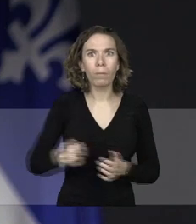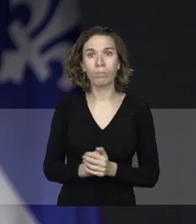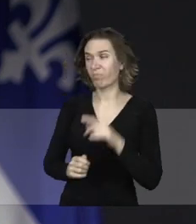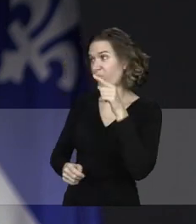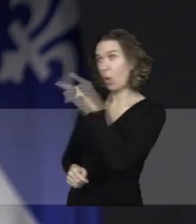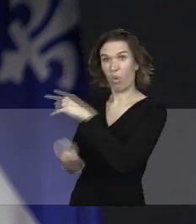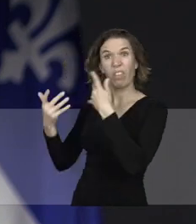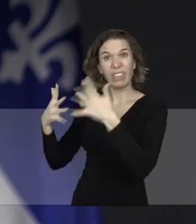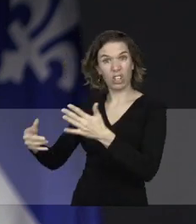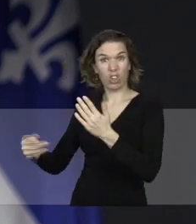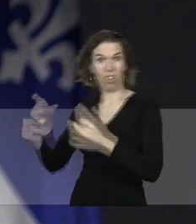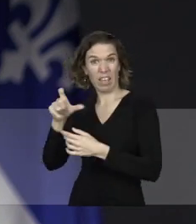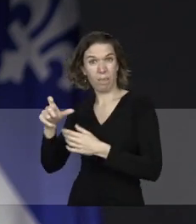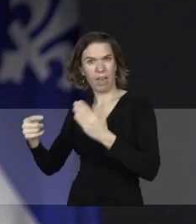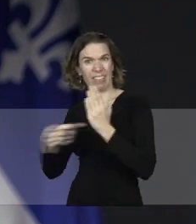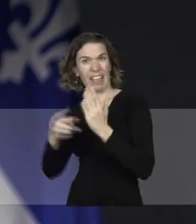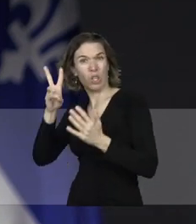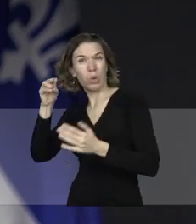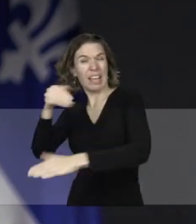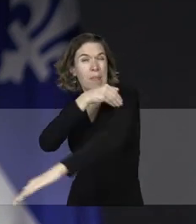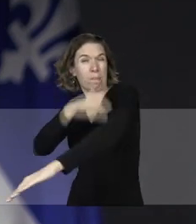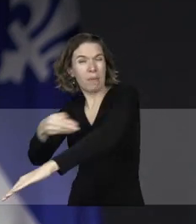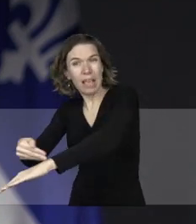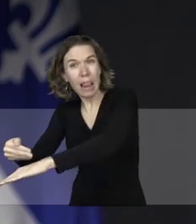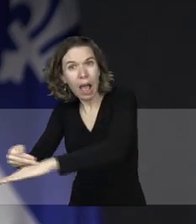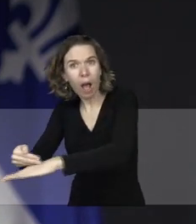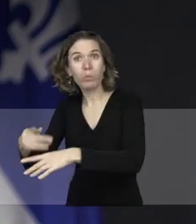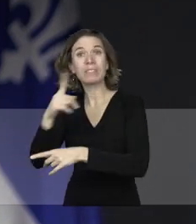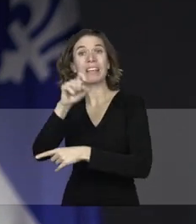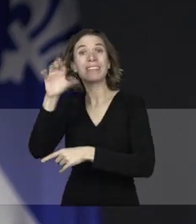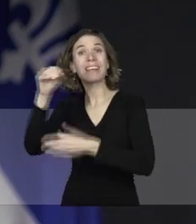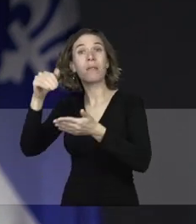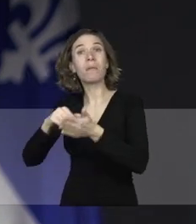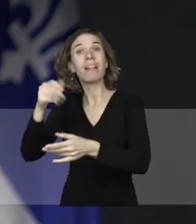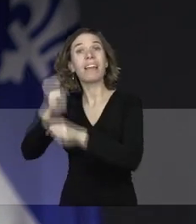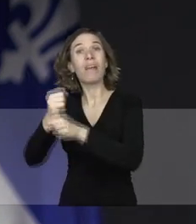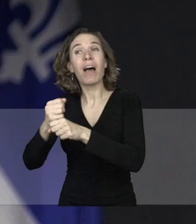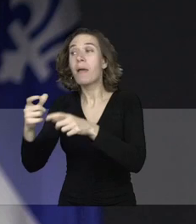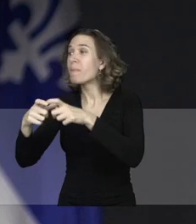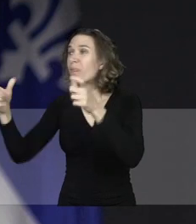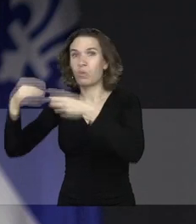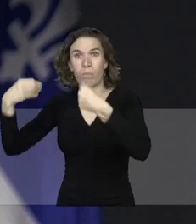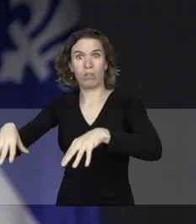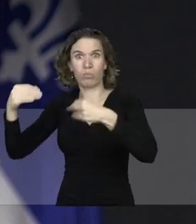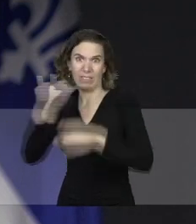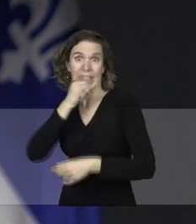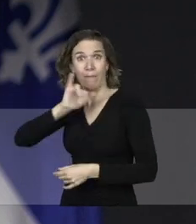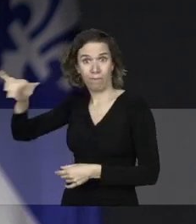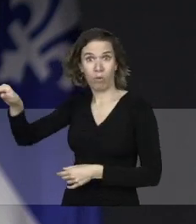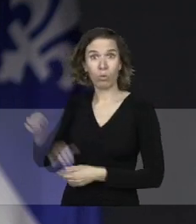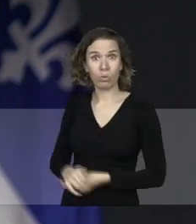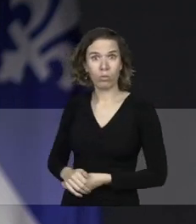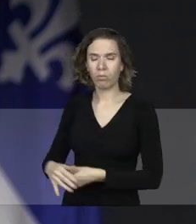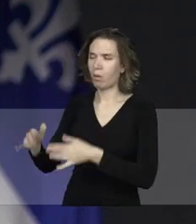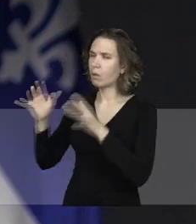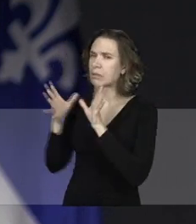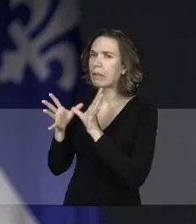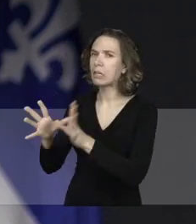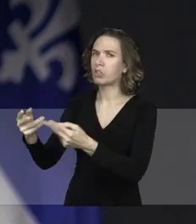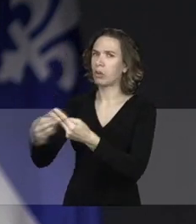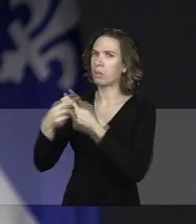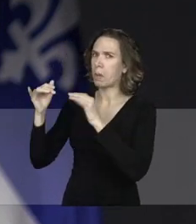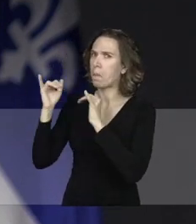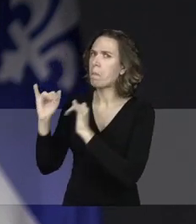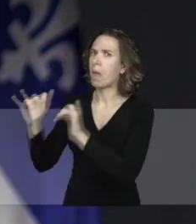devront assumer c'est eux qui ont déjà endetté le Québec de 60 milliards de dollars et il nous ont fait perdre 150000 emplois manufacturiers